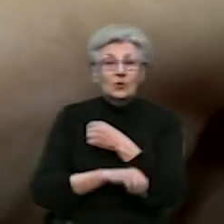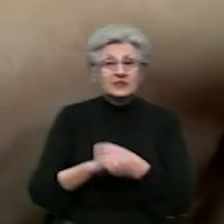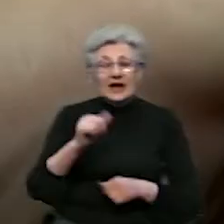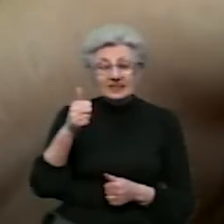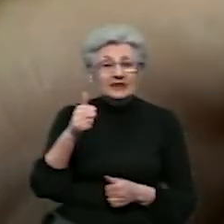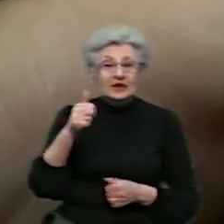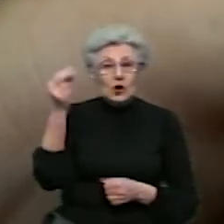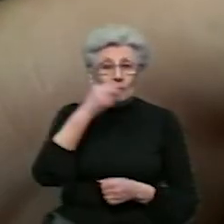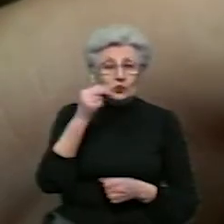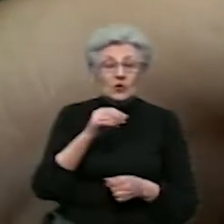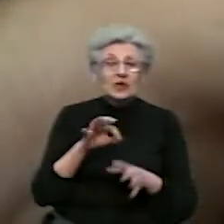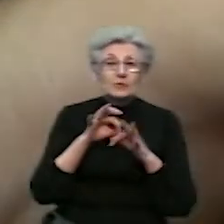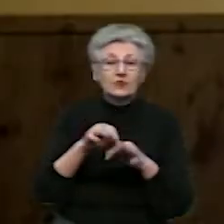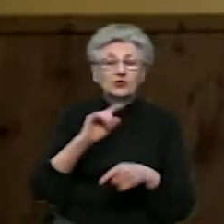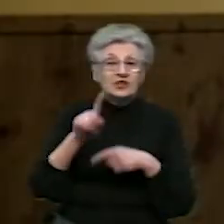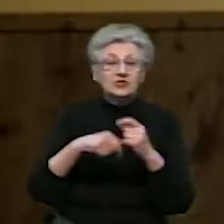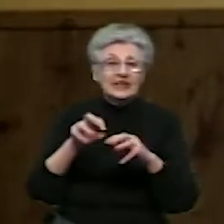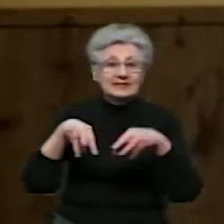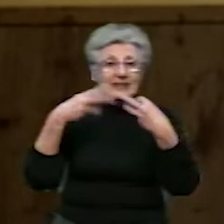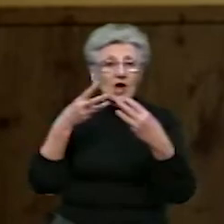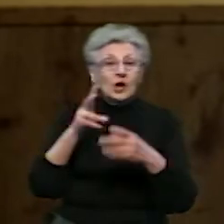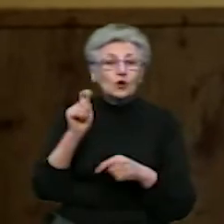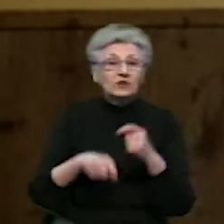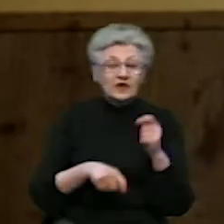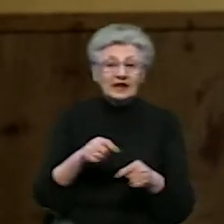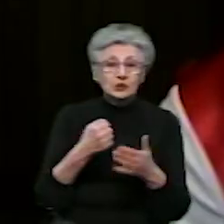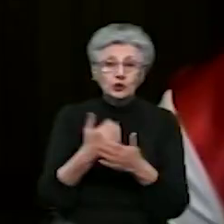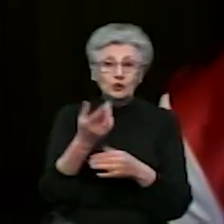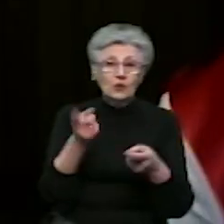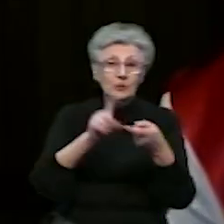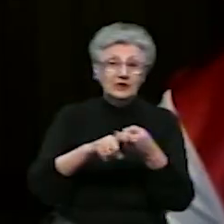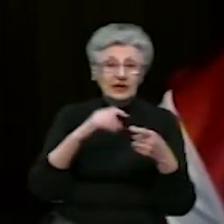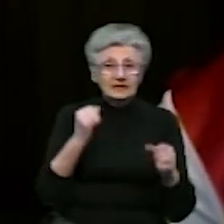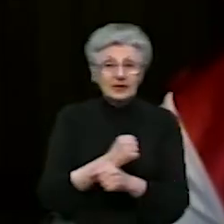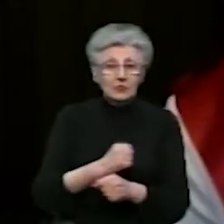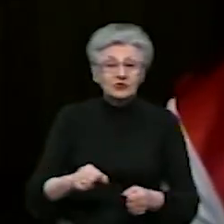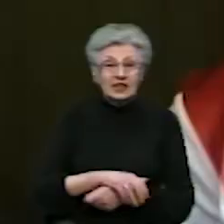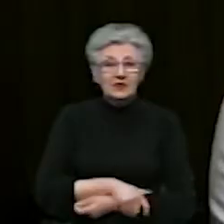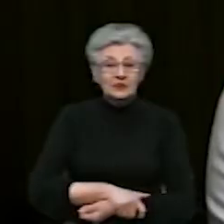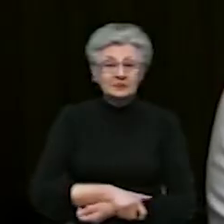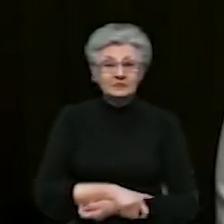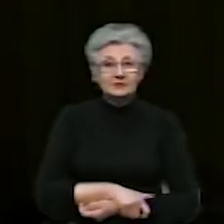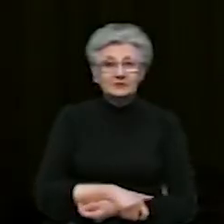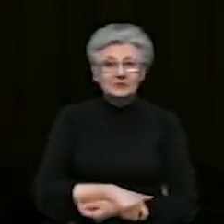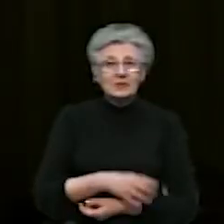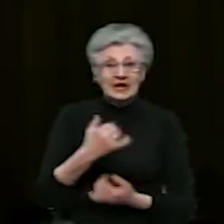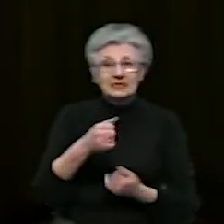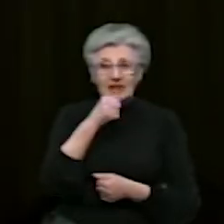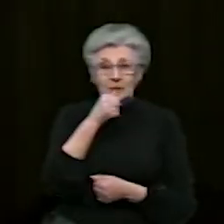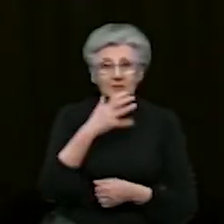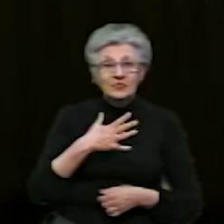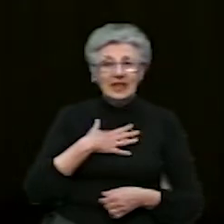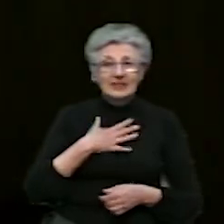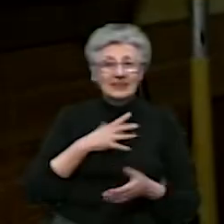Миронка проходить через зум-конференцію. Втім, у нього доєднатись не виходить. Так, ще раз спробуємо. На наш клас